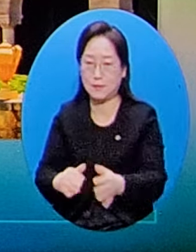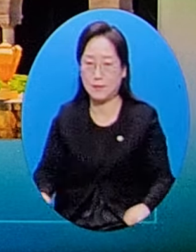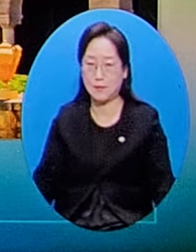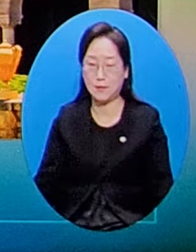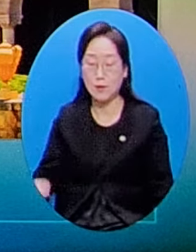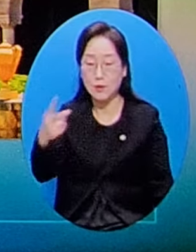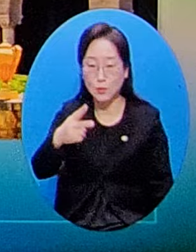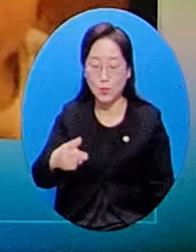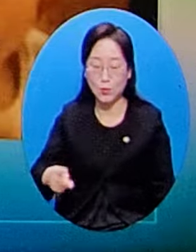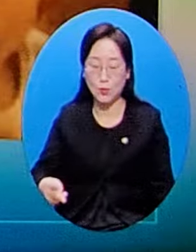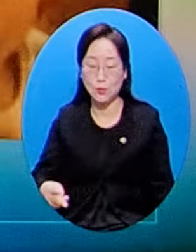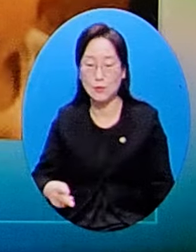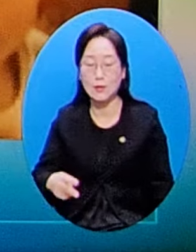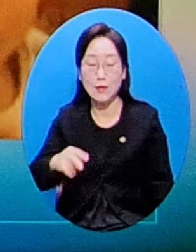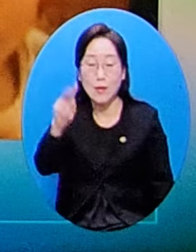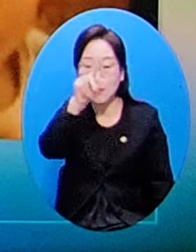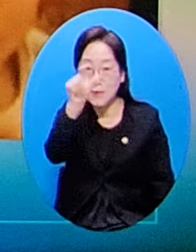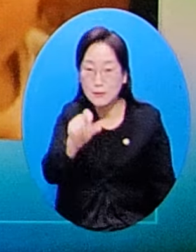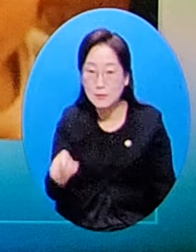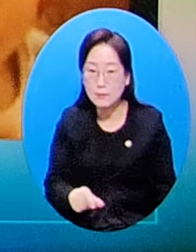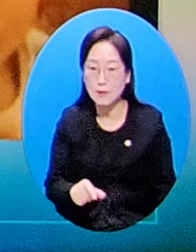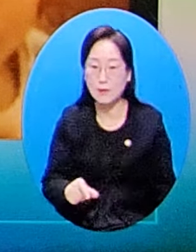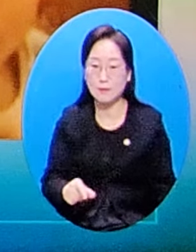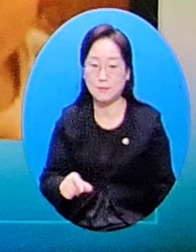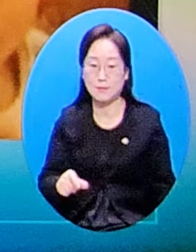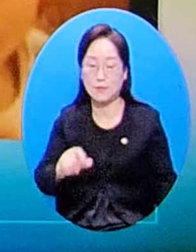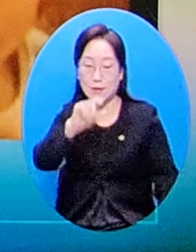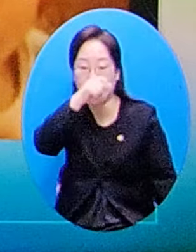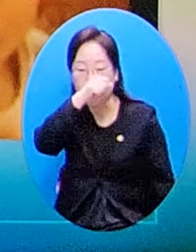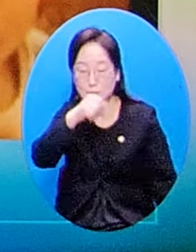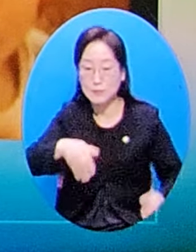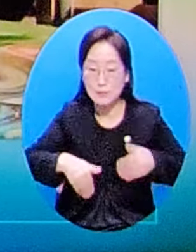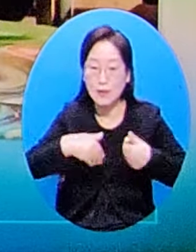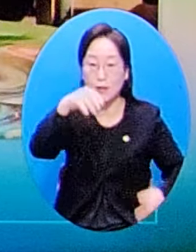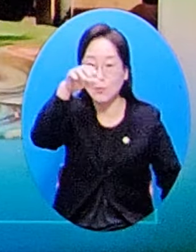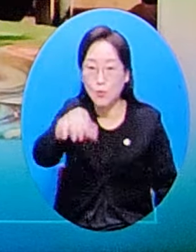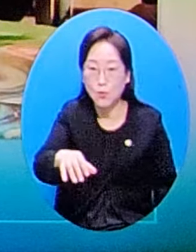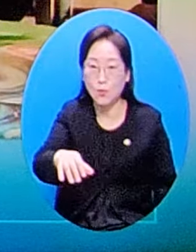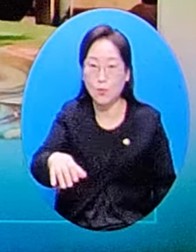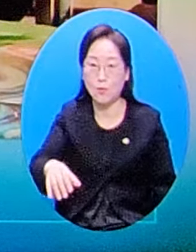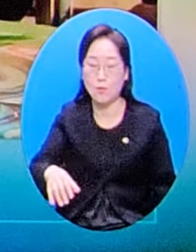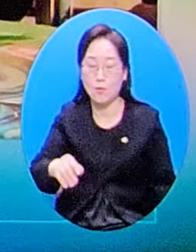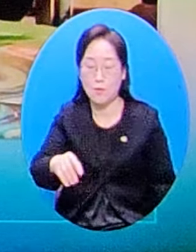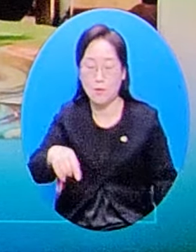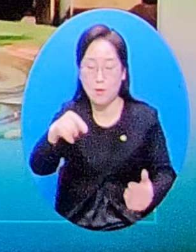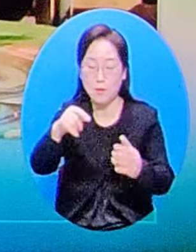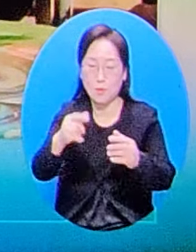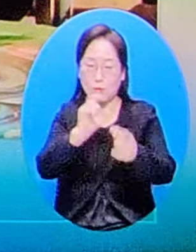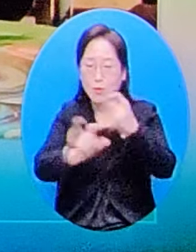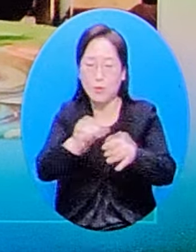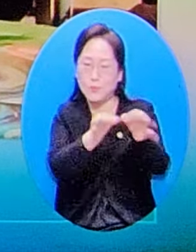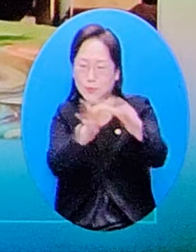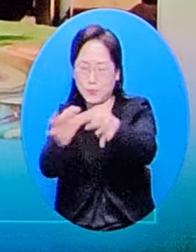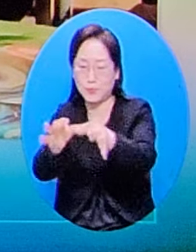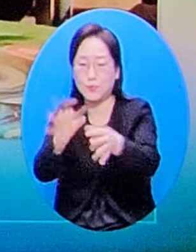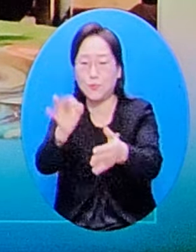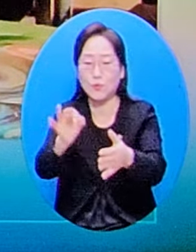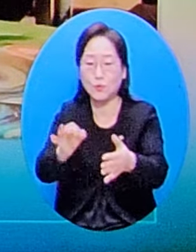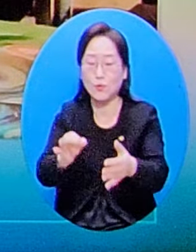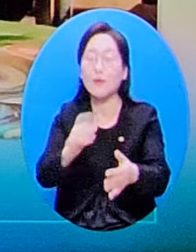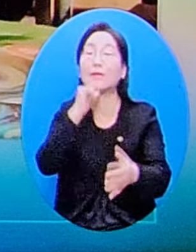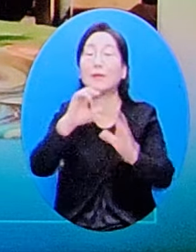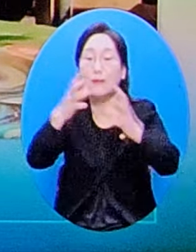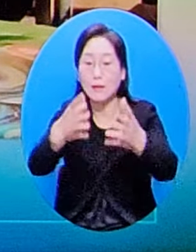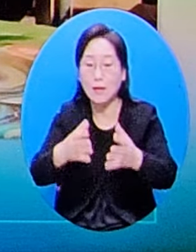아일랜드를 넘어서 베트남, 남아프리카 공화국 여러 나라에 기부 범위를 넓히고 개발도상국의 어린이들을 위한 수술비를